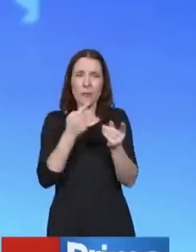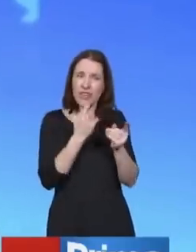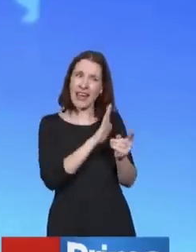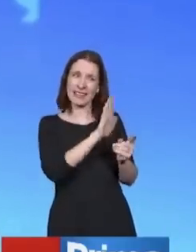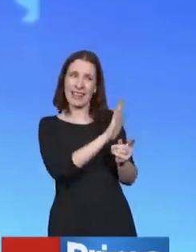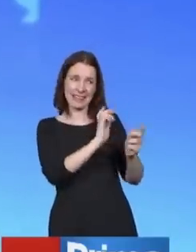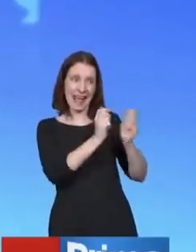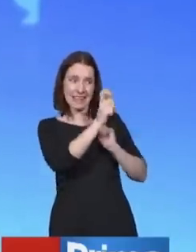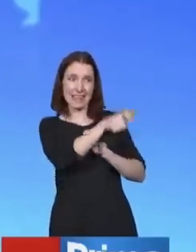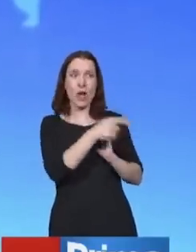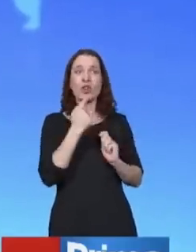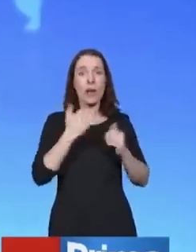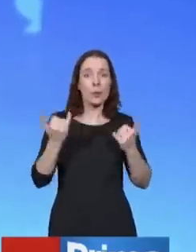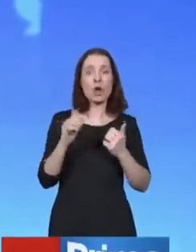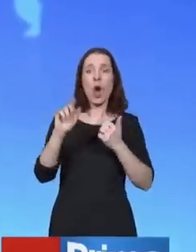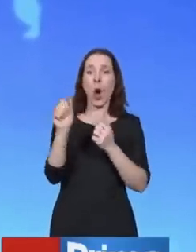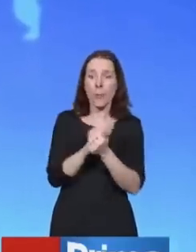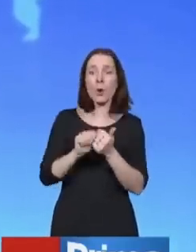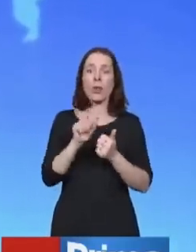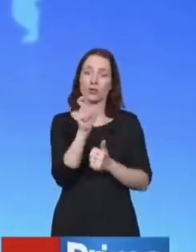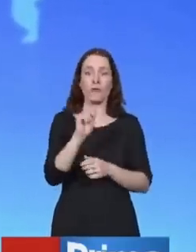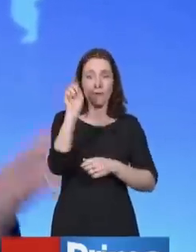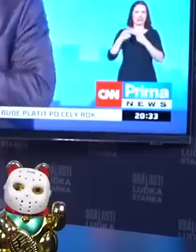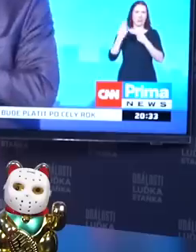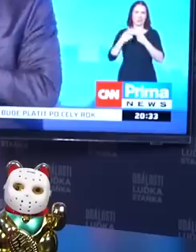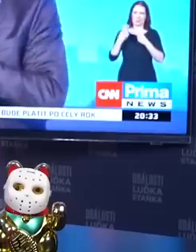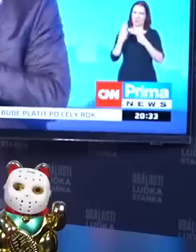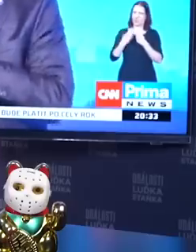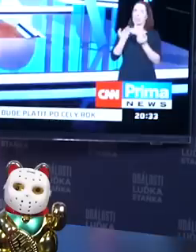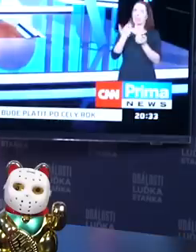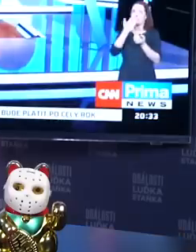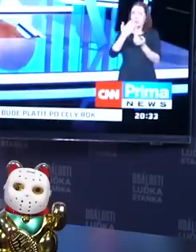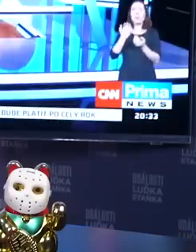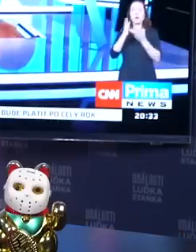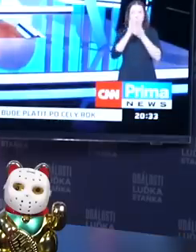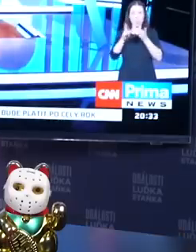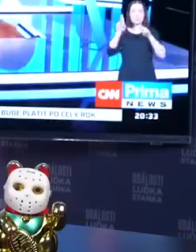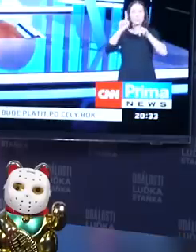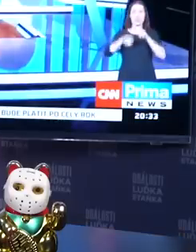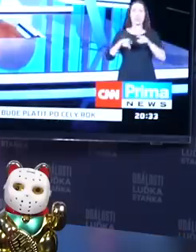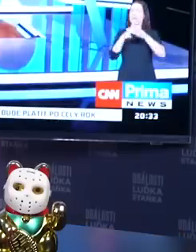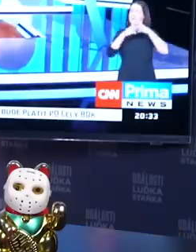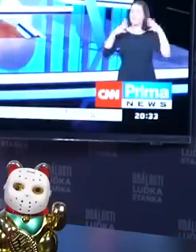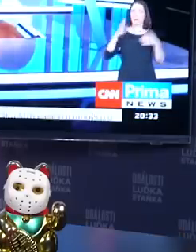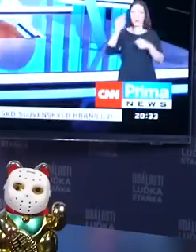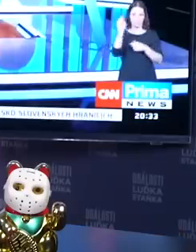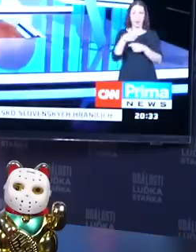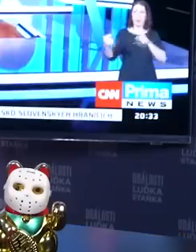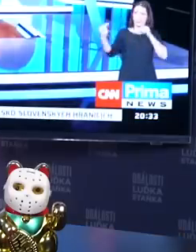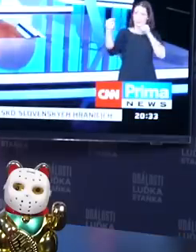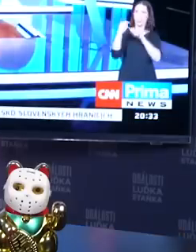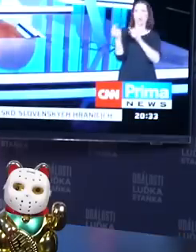jejich kandidát. Oni stále mluví o válce, já mluvím o míru. Ty vole, neřvi na mě, ne? Ježíši,